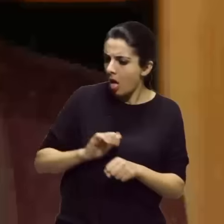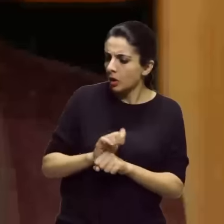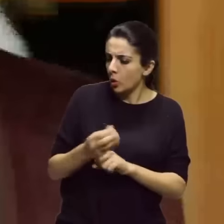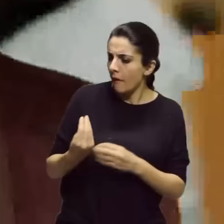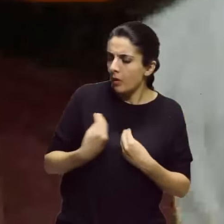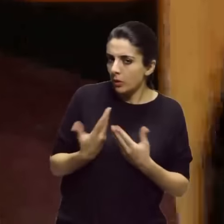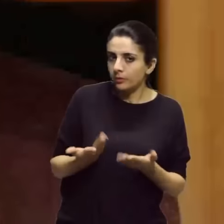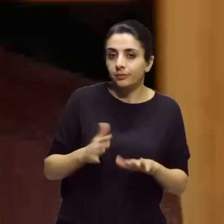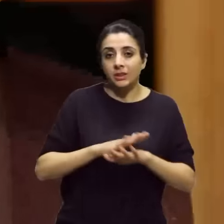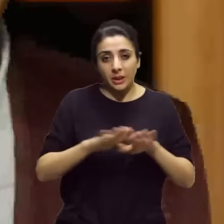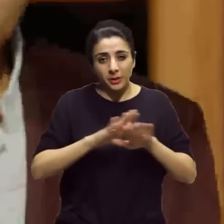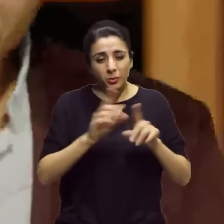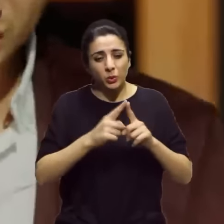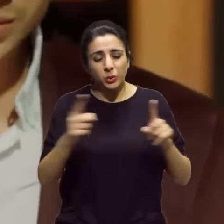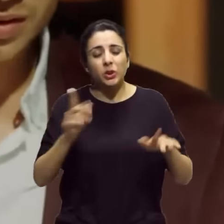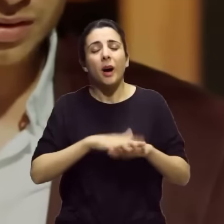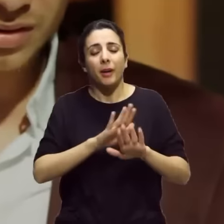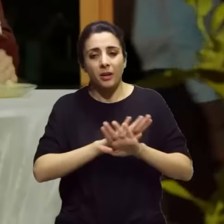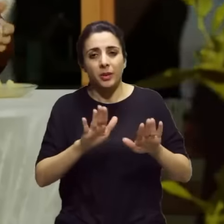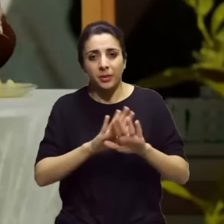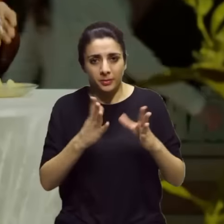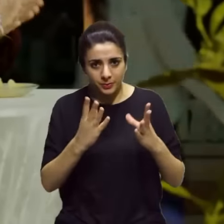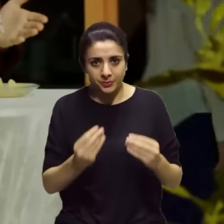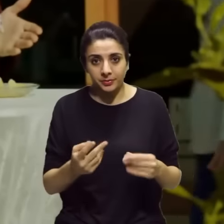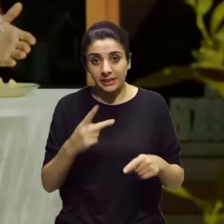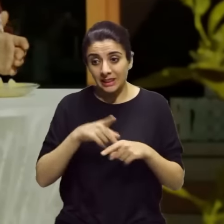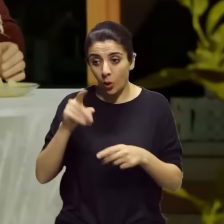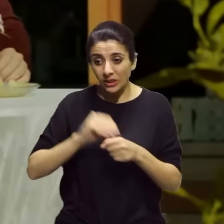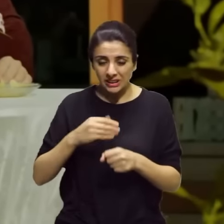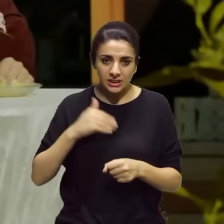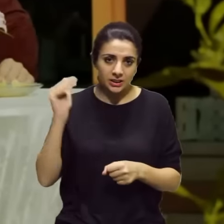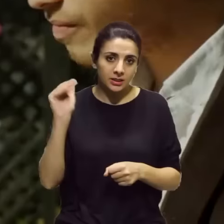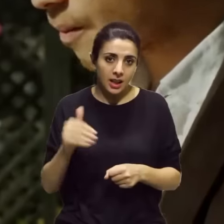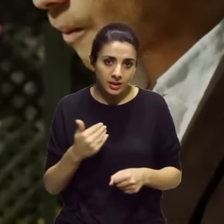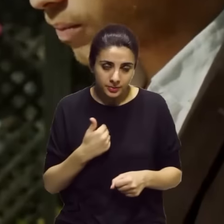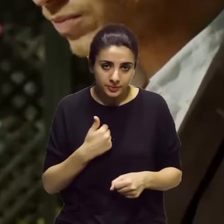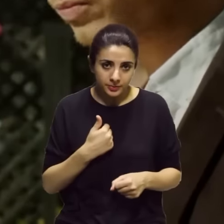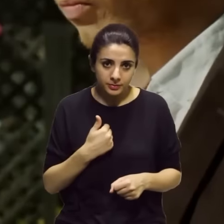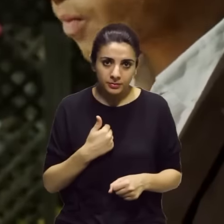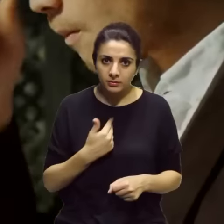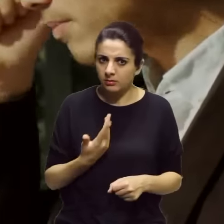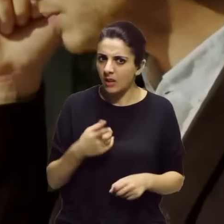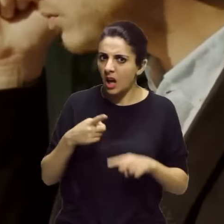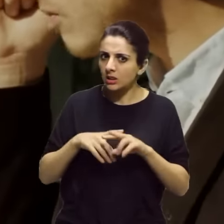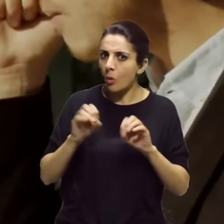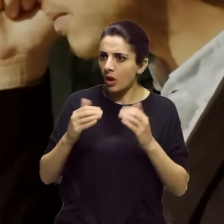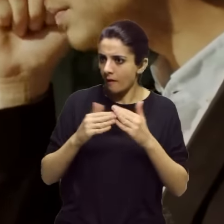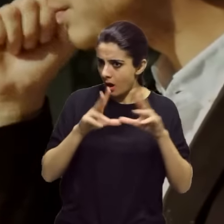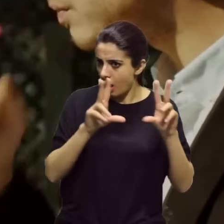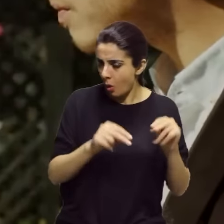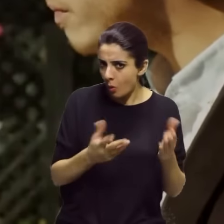ya. Ya tamam oğlum, tamam, uzatma, uzatma. Ben Zeynep için buradayım yani. Zaten o Ayşem hocalarda